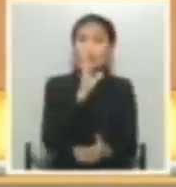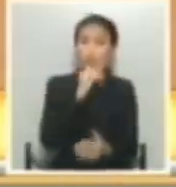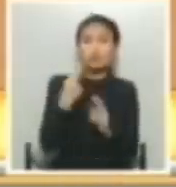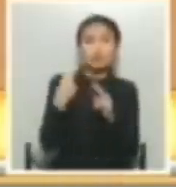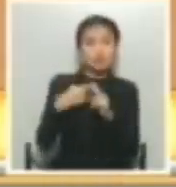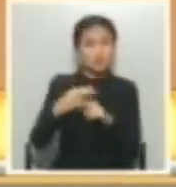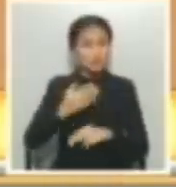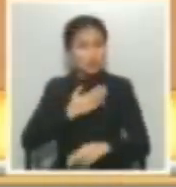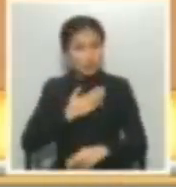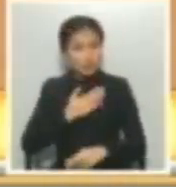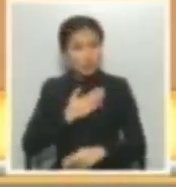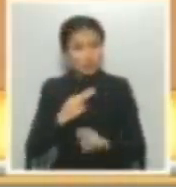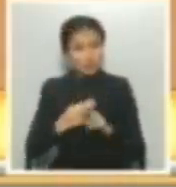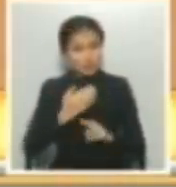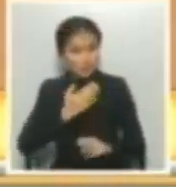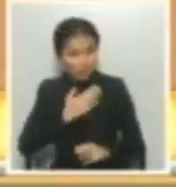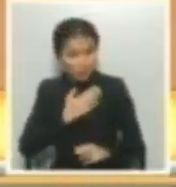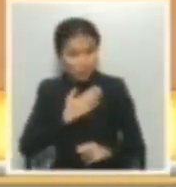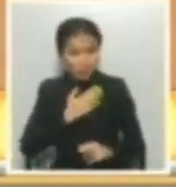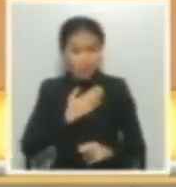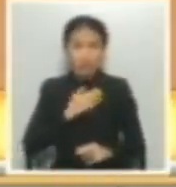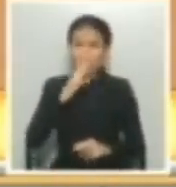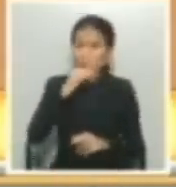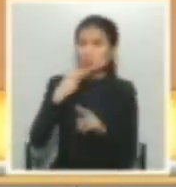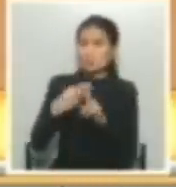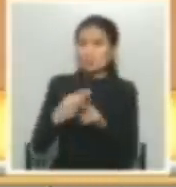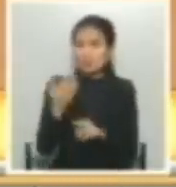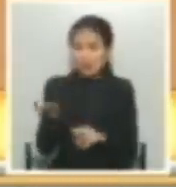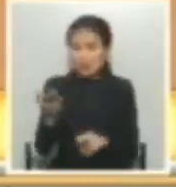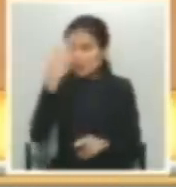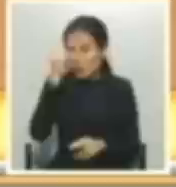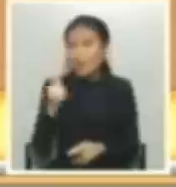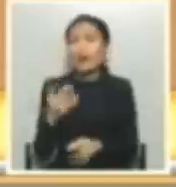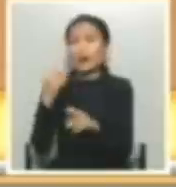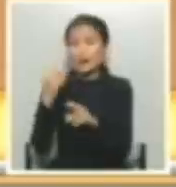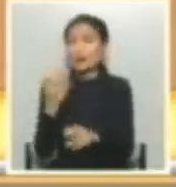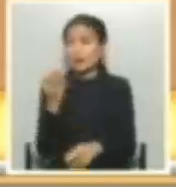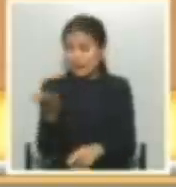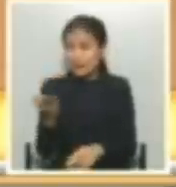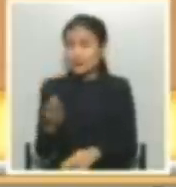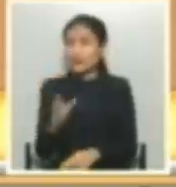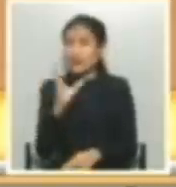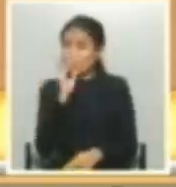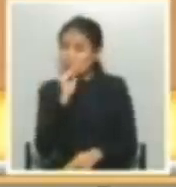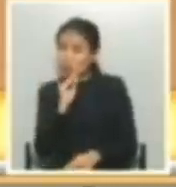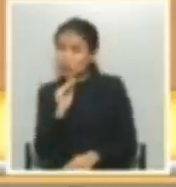เอาก็เอ่ยชื่อท่านสิเพราะท่านเป็นคนกล่าวหาเขา